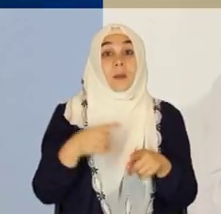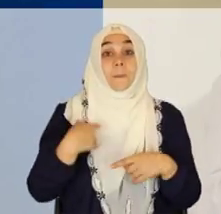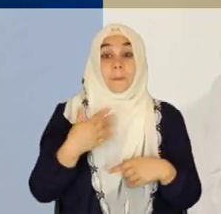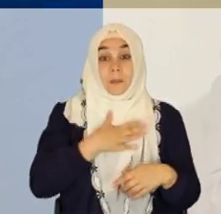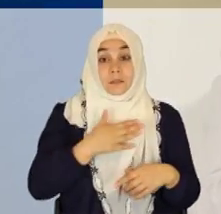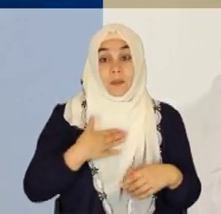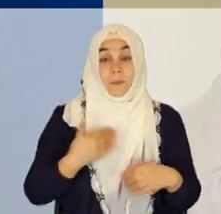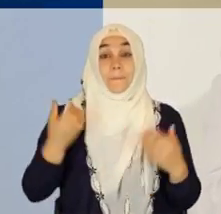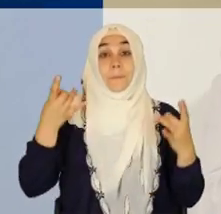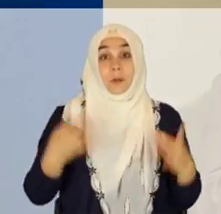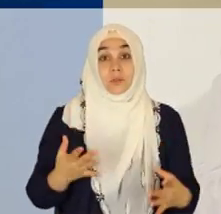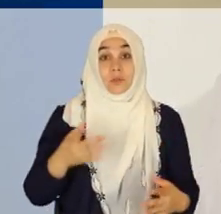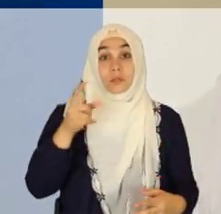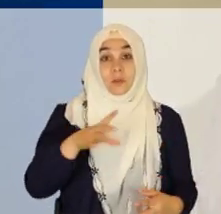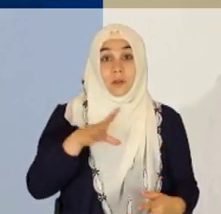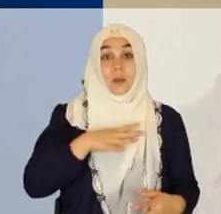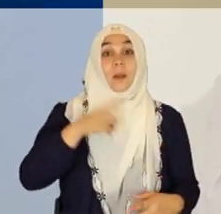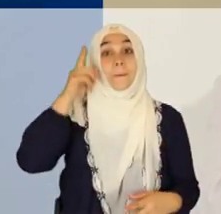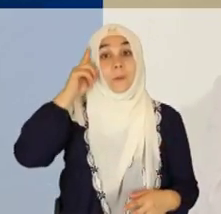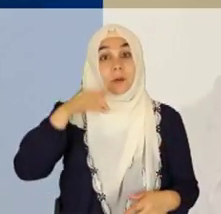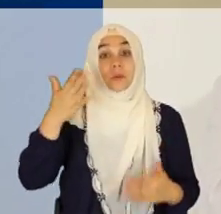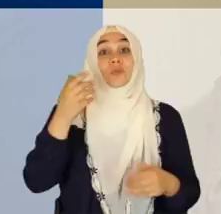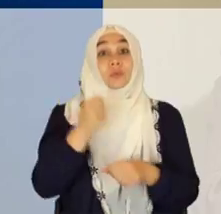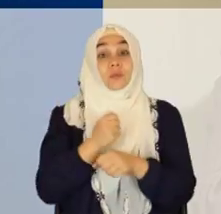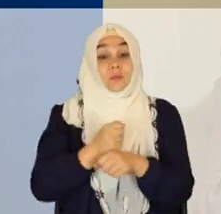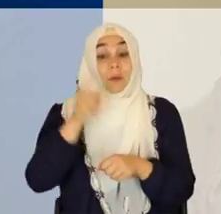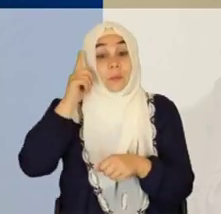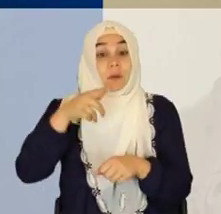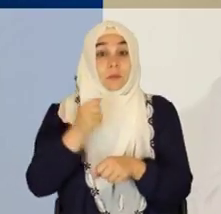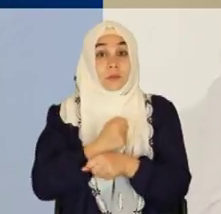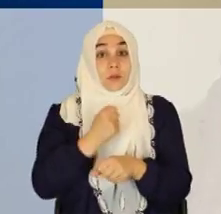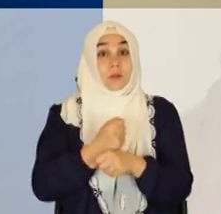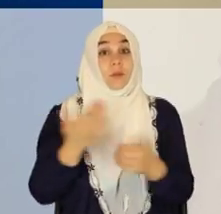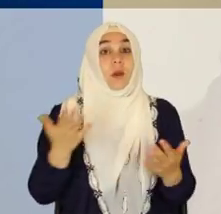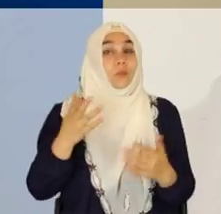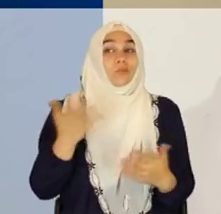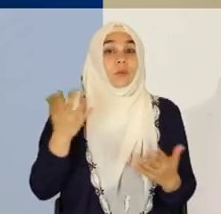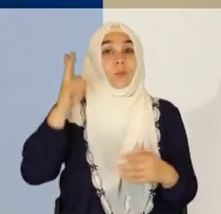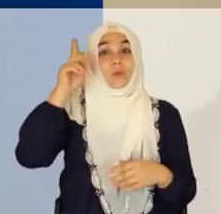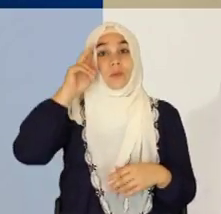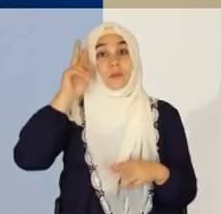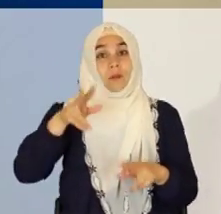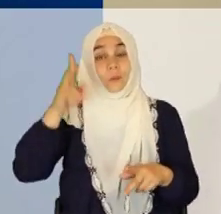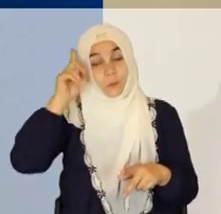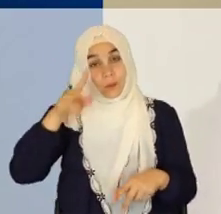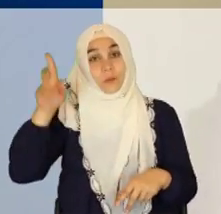banda bir narsani, ha? Bilyapti. Nimaga Alloh bilmasligi kerak endi?